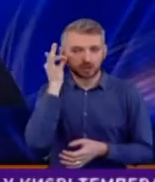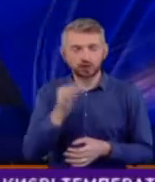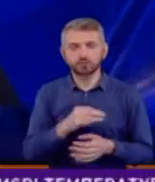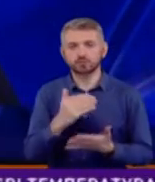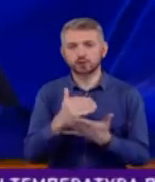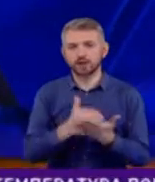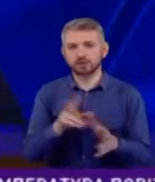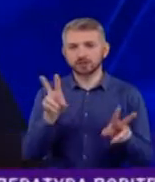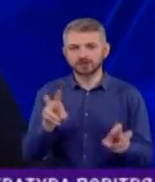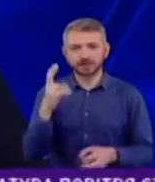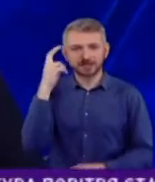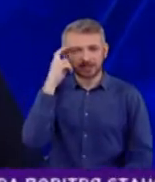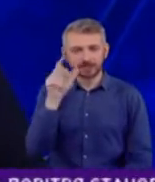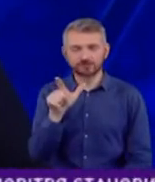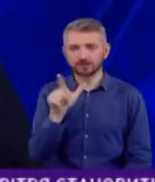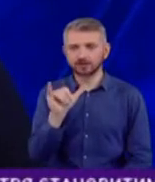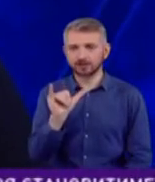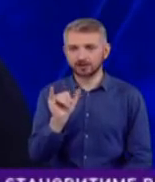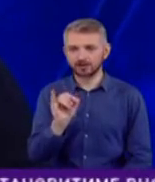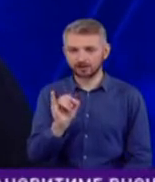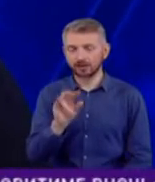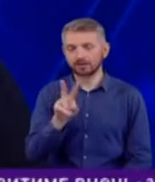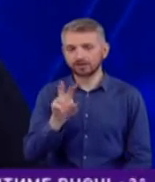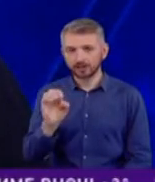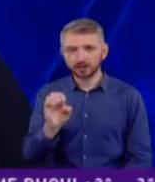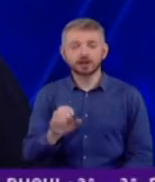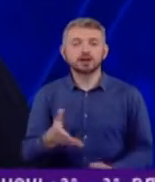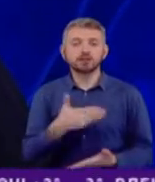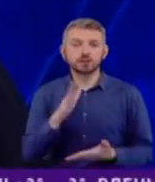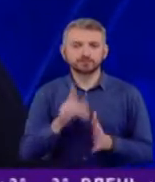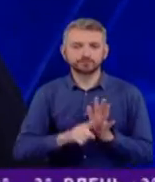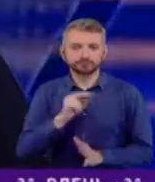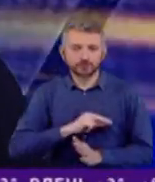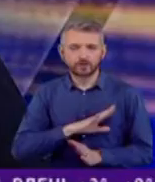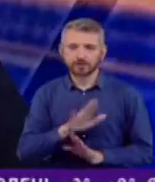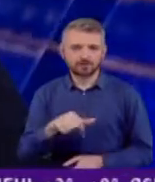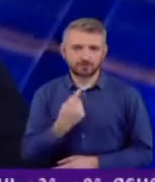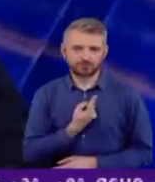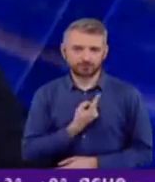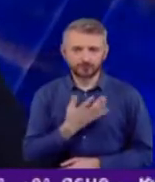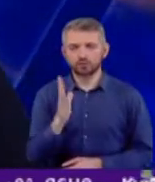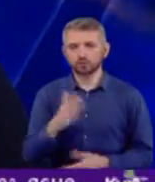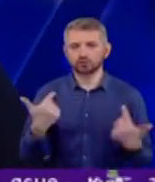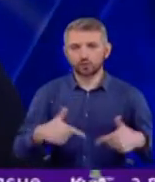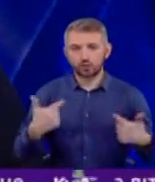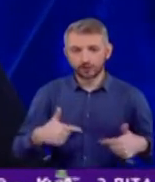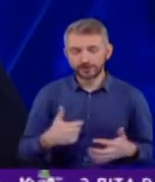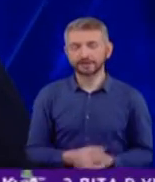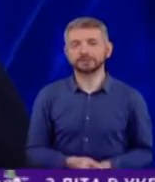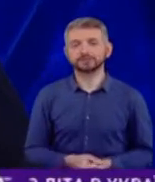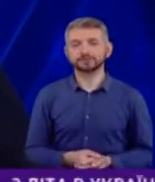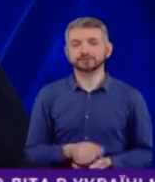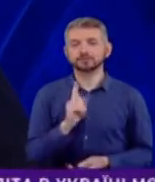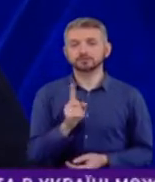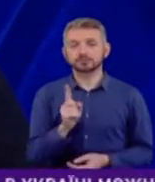називається «Київ Лайф». Мене звуть Василь Климчук. І справді ми почнемо з вами працювати, але не самотужки. У нас будуть ще гості, я про них так само окремо розкажу. Але,